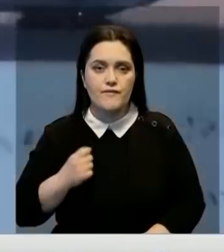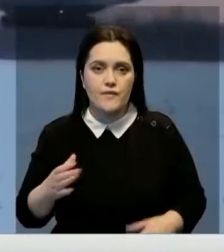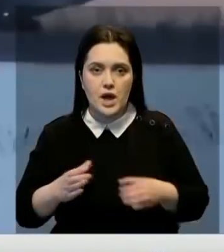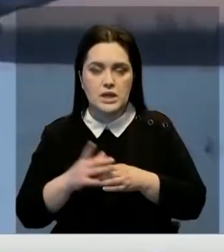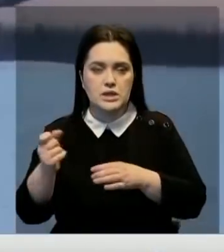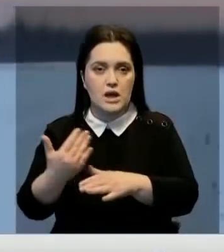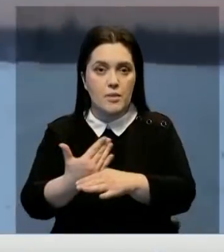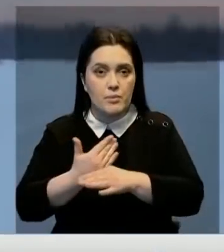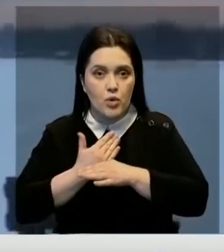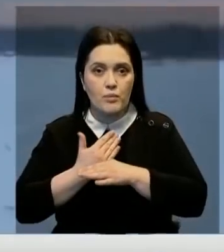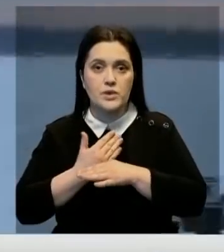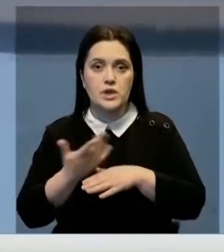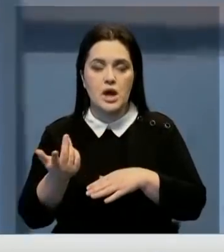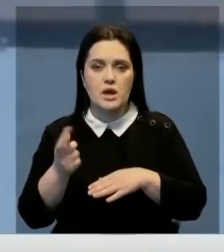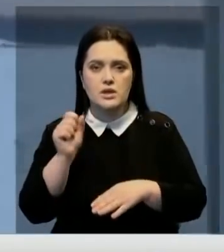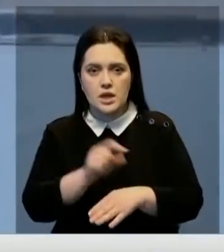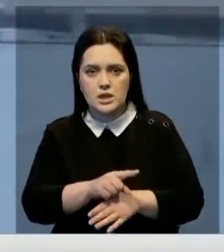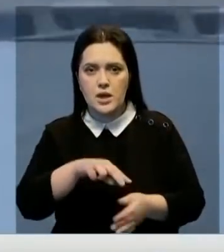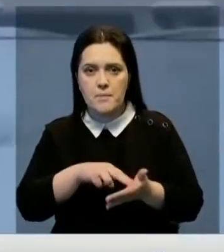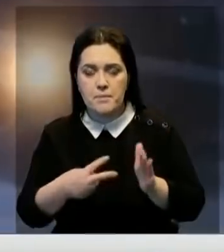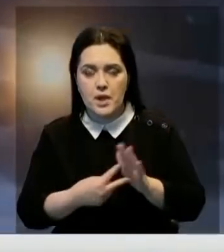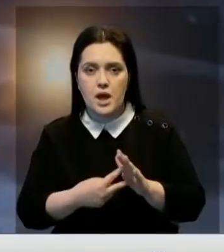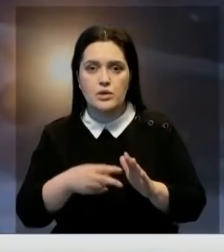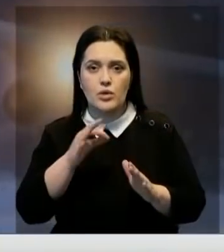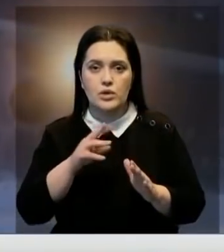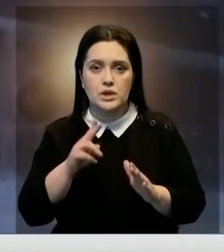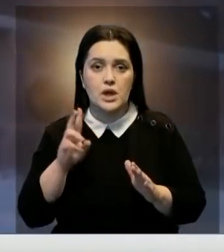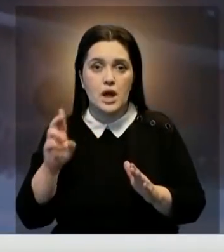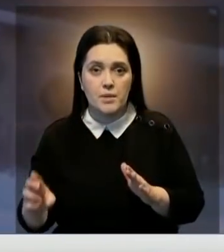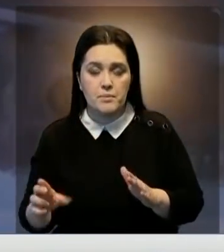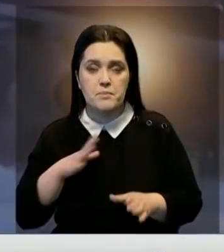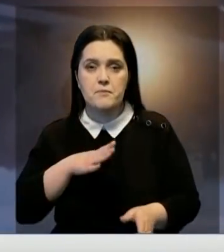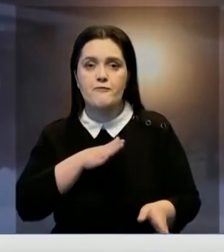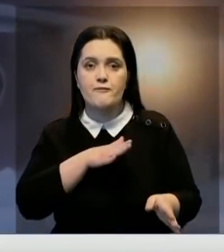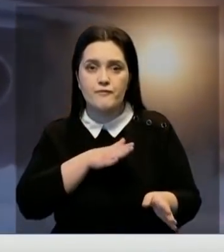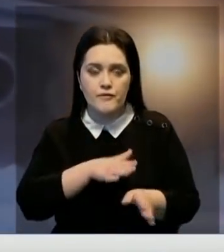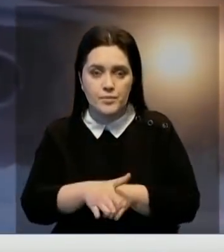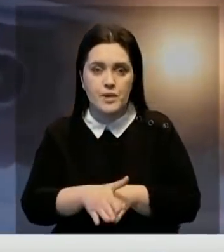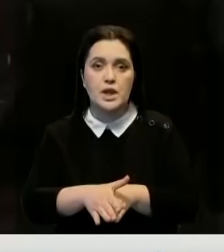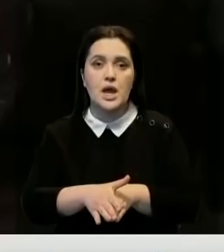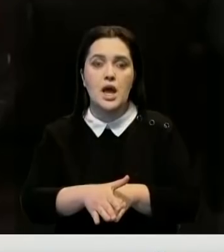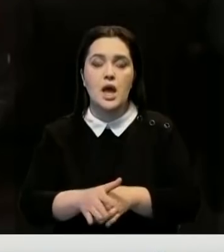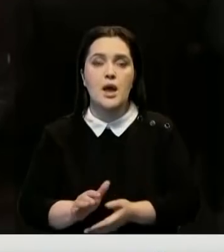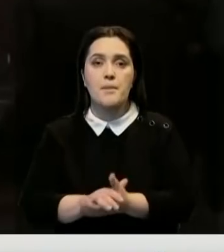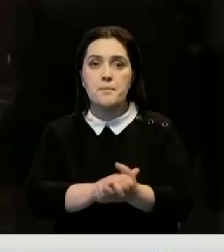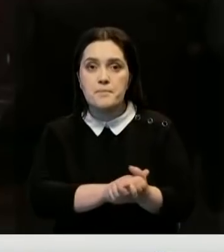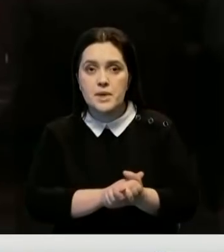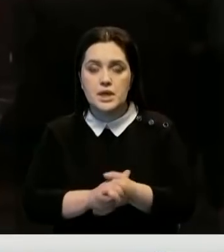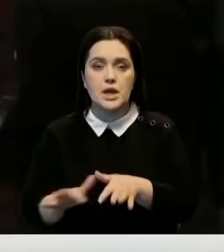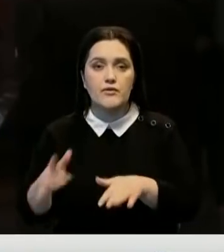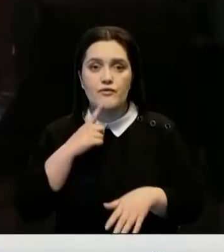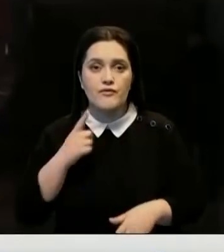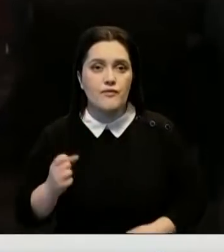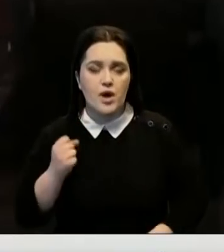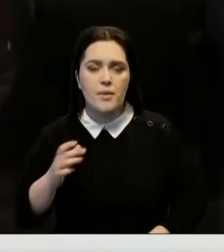ведомстве подчеркнули, задачи, поставленные главами государств ОДКБ перед военными, были выполнены в полном объеме. Напомню, миротворцы были